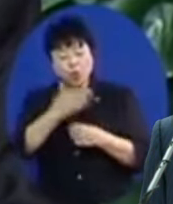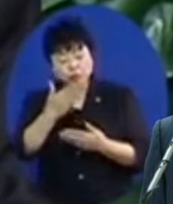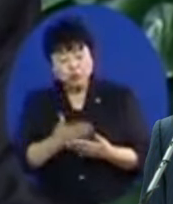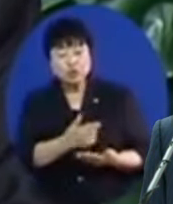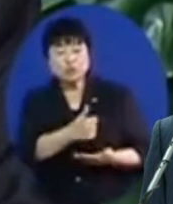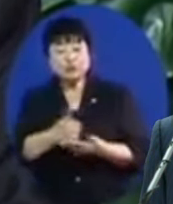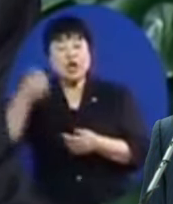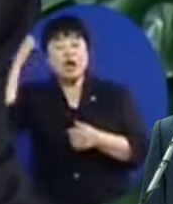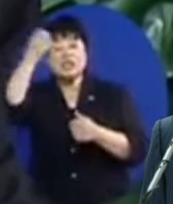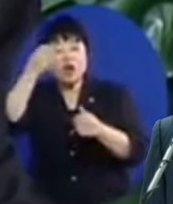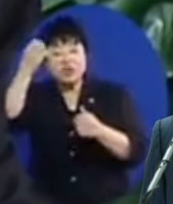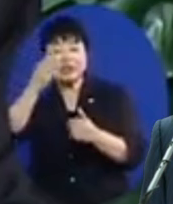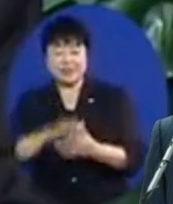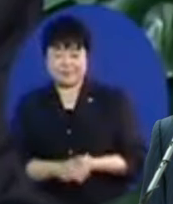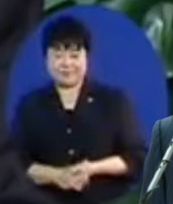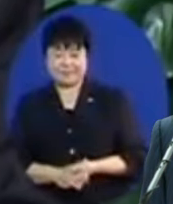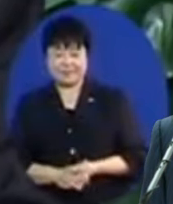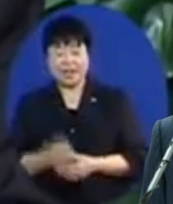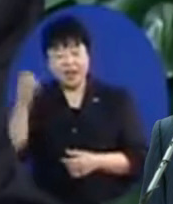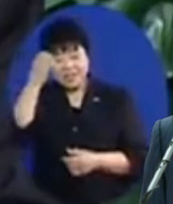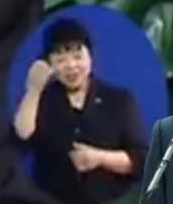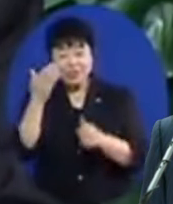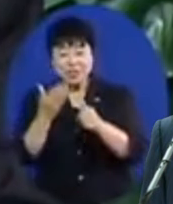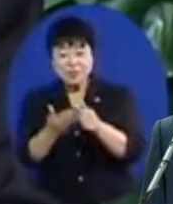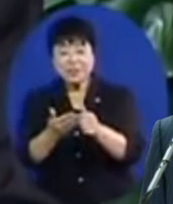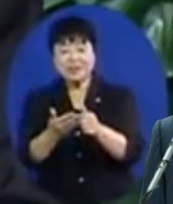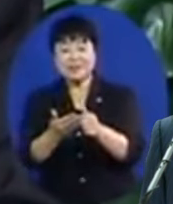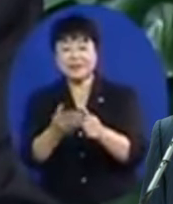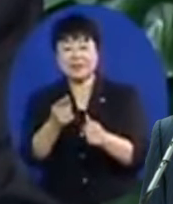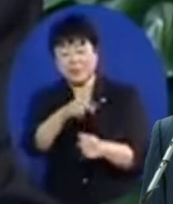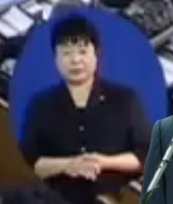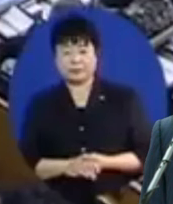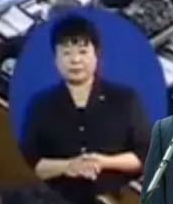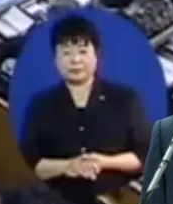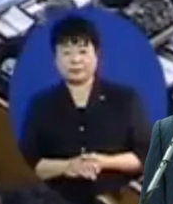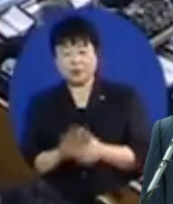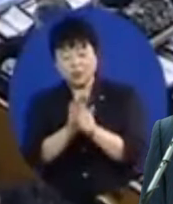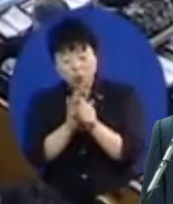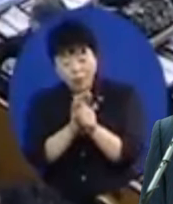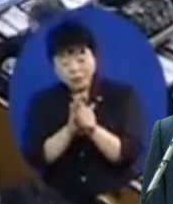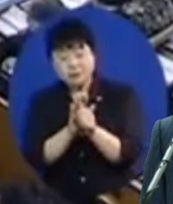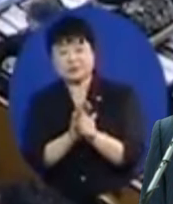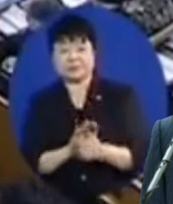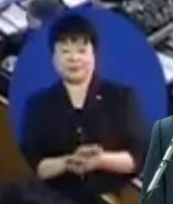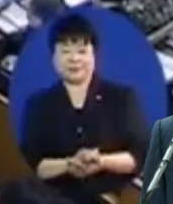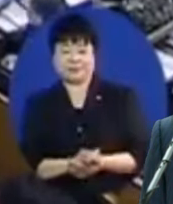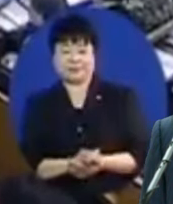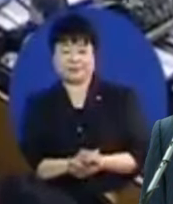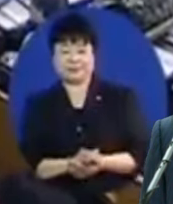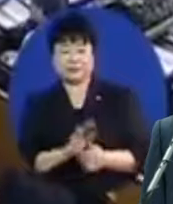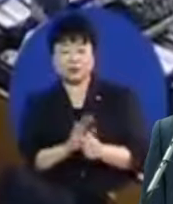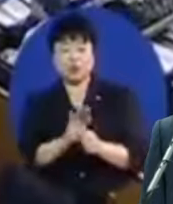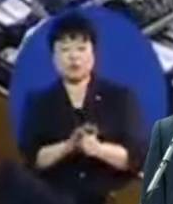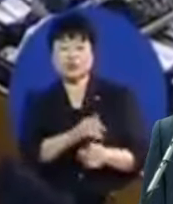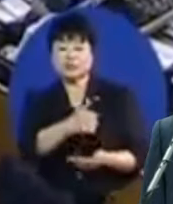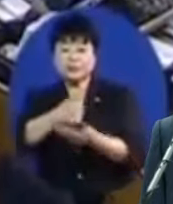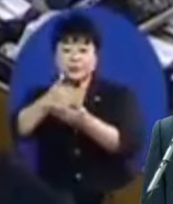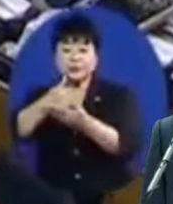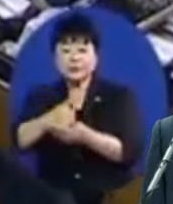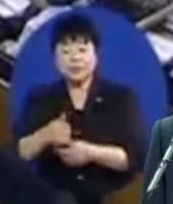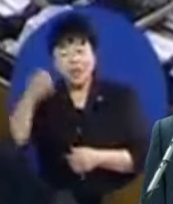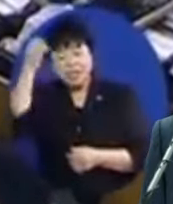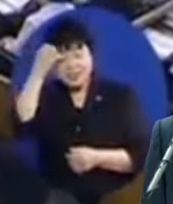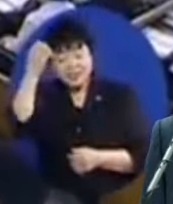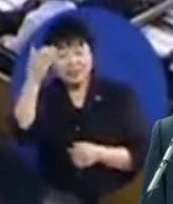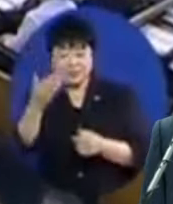분이 성령님이신 것입니다. 성령님은 여러분의 일평생에 도와주시는 도우미가 되신 것입니다. 따라 말씀해서